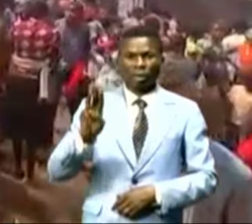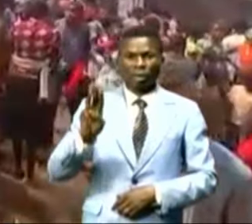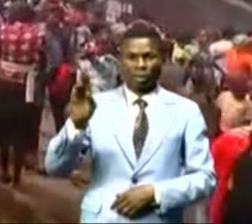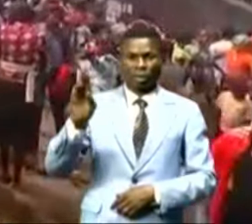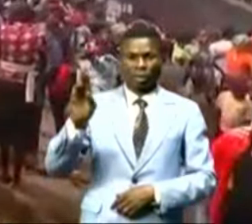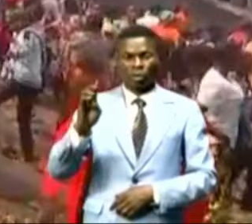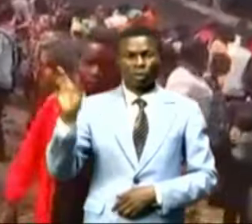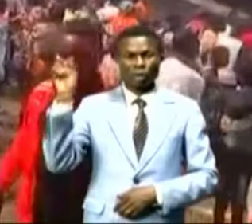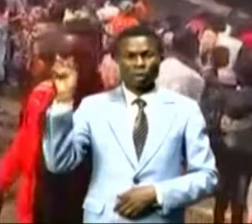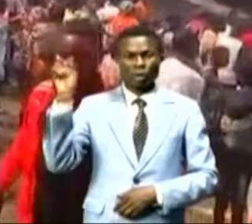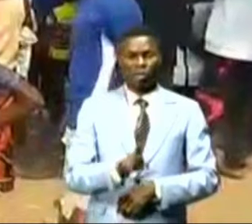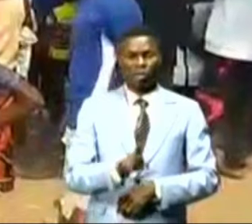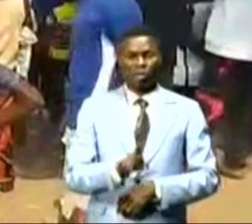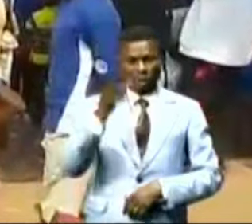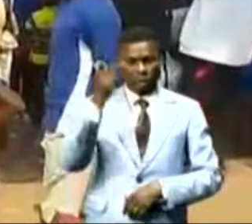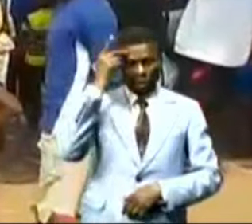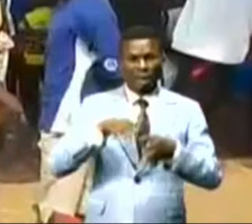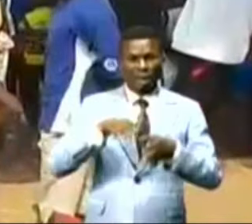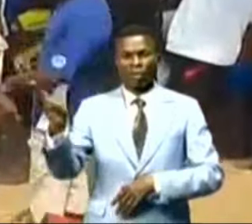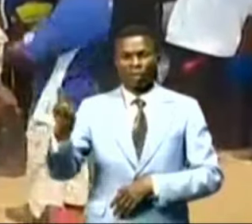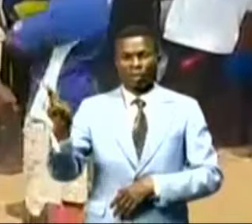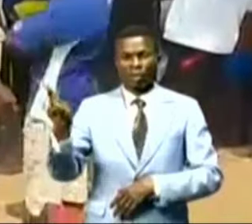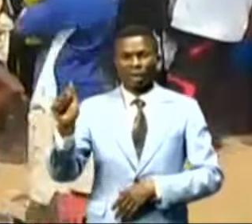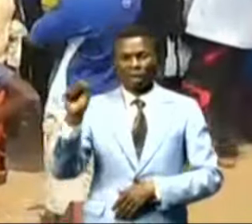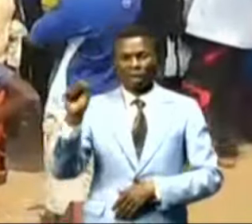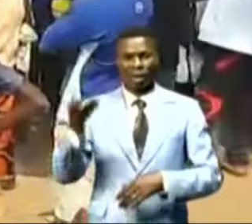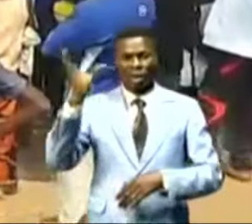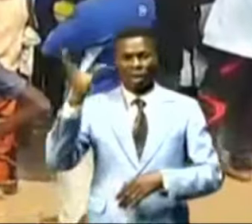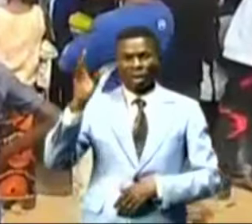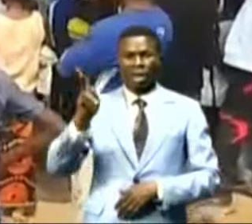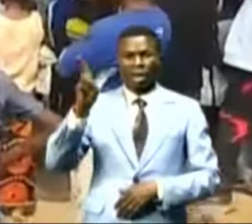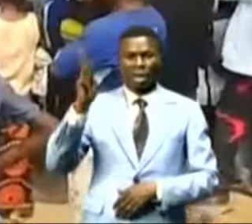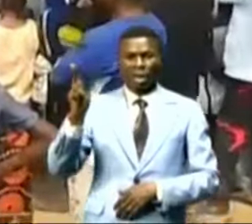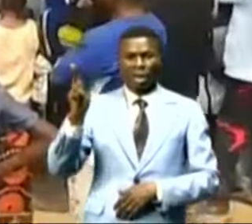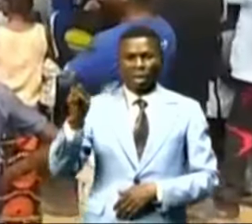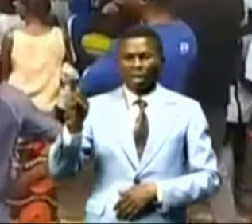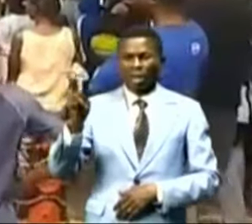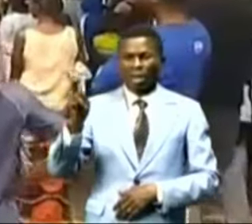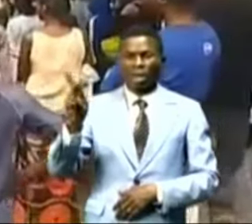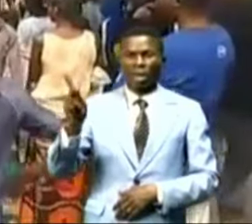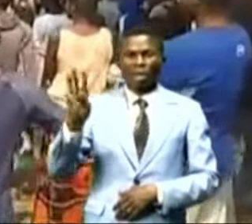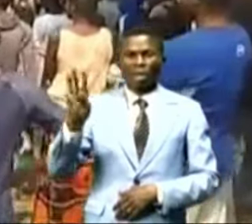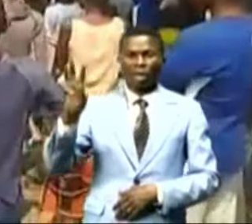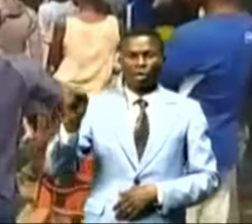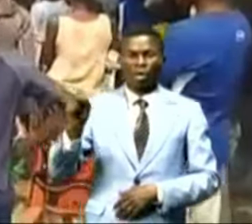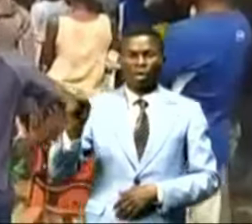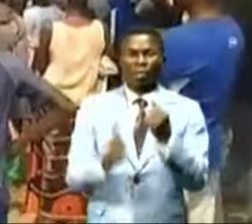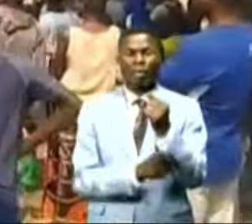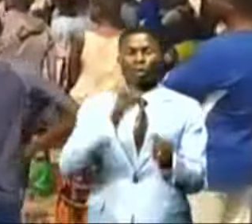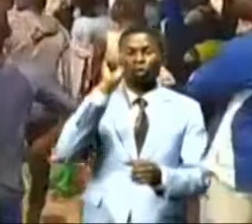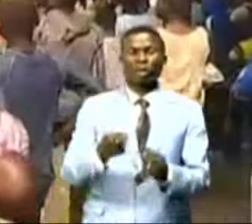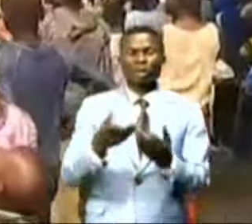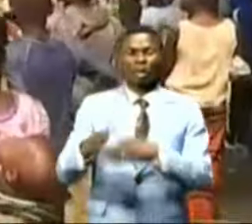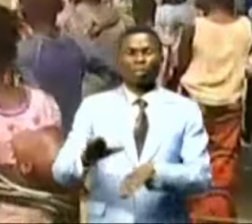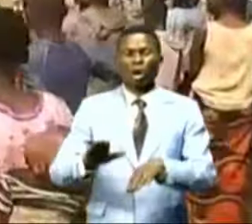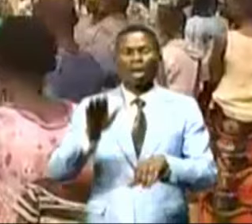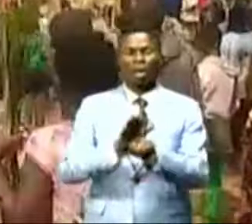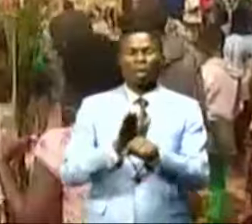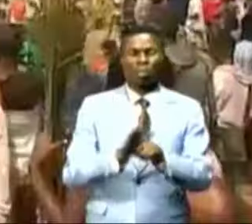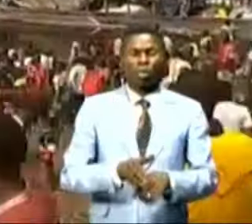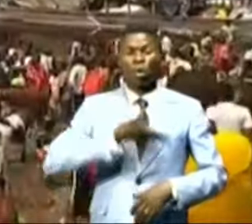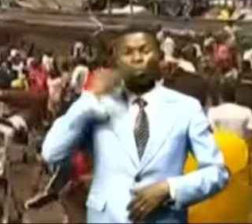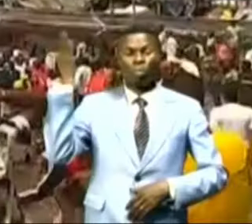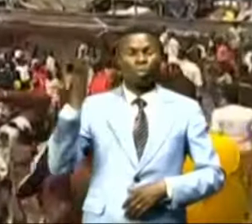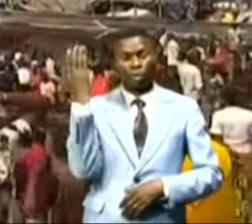Kinshasa, dans la rivière Kasai au large de la localité Kwa, causant ainsi une centaine de morts et de disparus, ainsi que